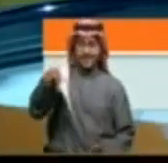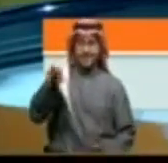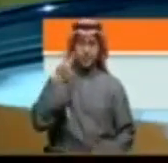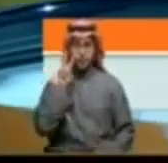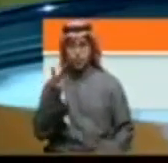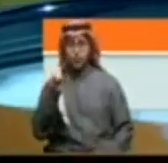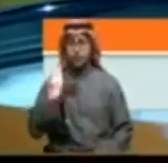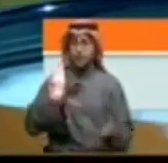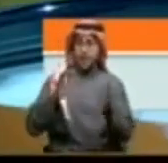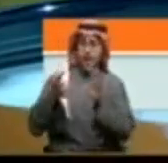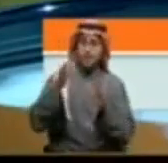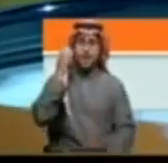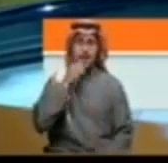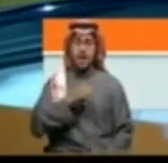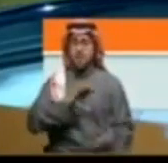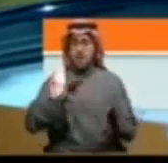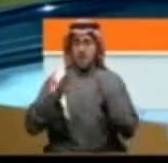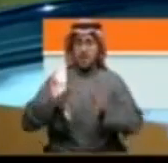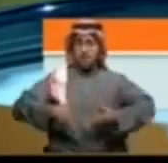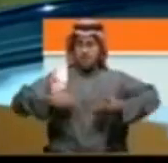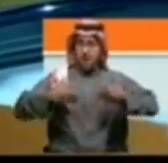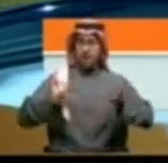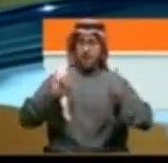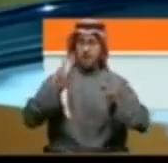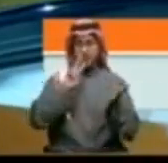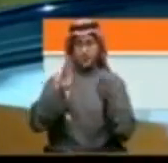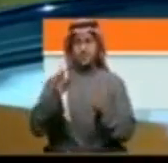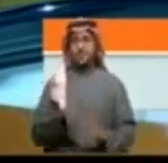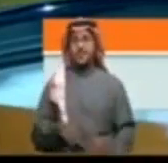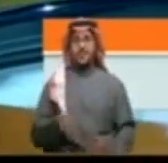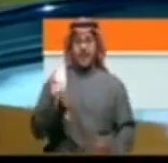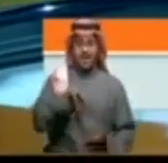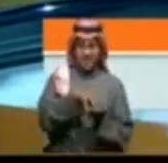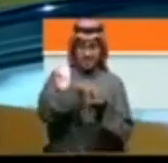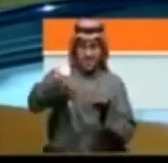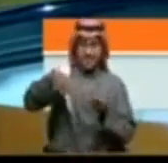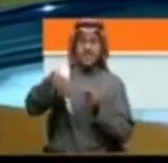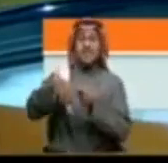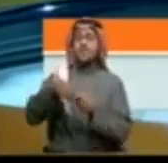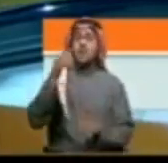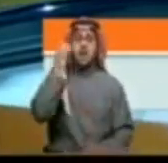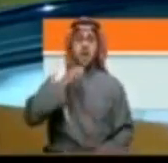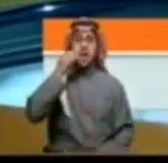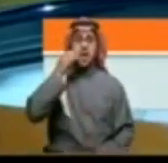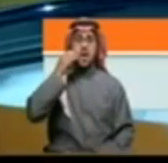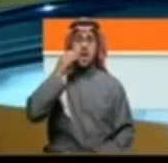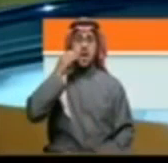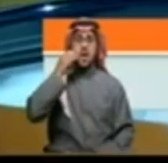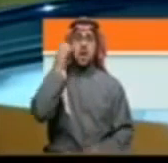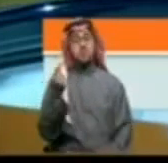التراث الإماراتي والتفاعل مع عروضه الثقافية. ويتميز جناح دولة الإمارات العربية